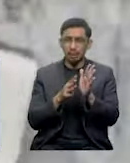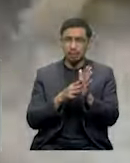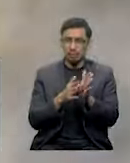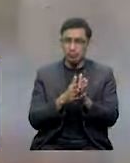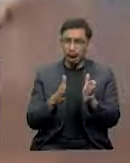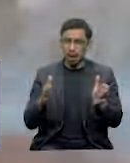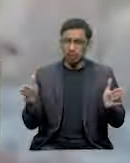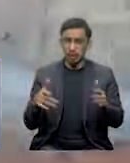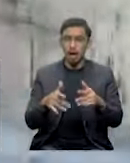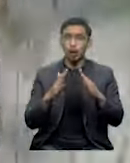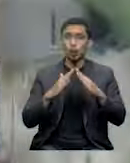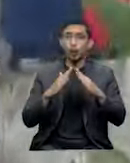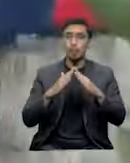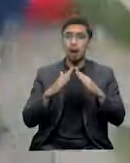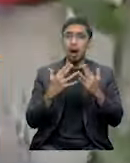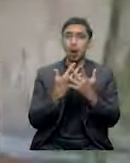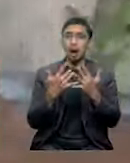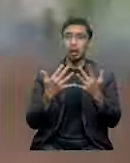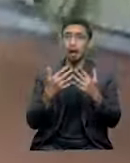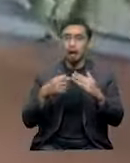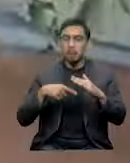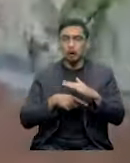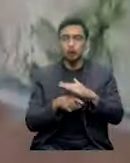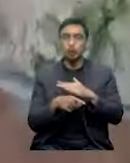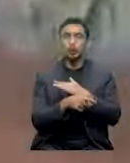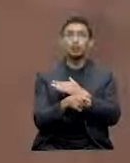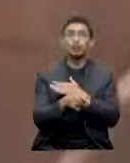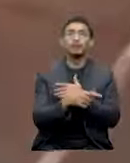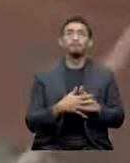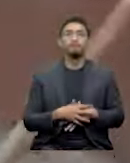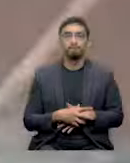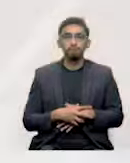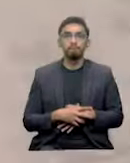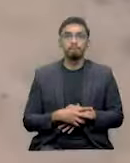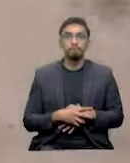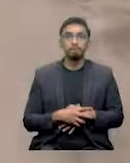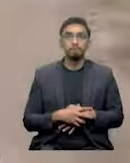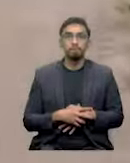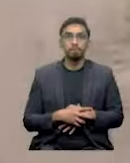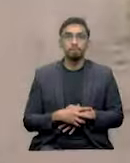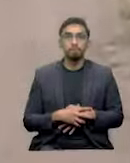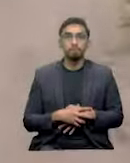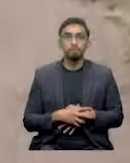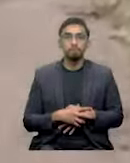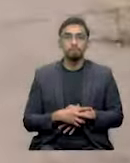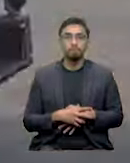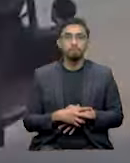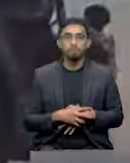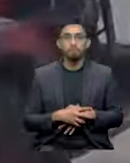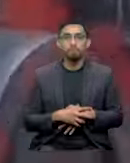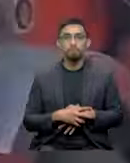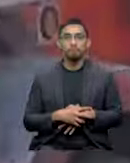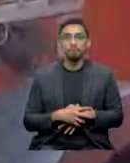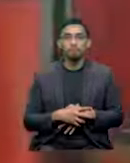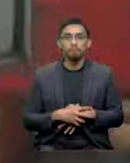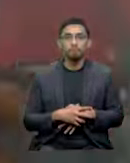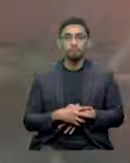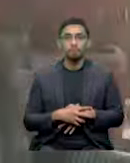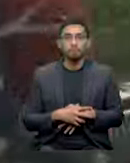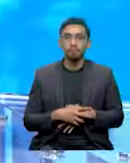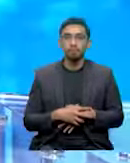warga. Dari Tuban, Jawa Timur dan Palangkaraya, Kalimantan Tengah, tim liputan iNews melaporkan.